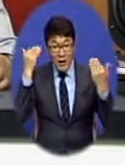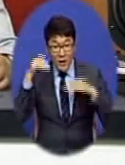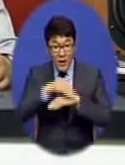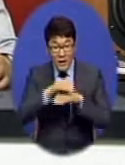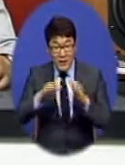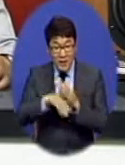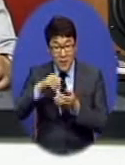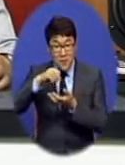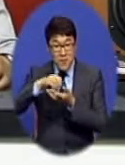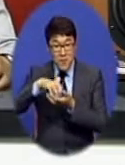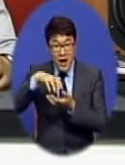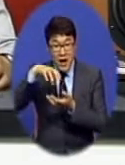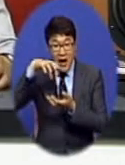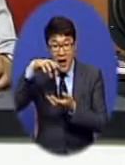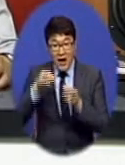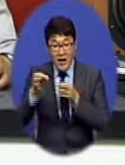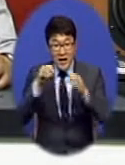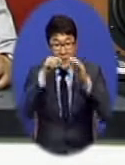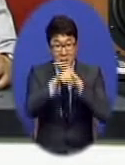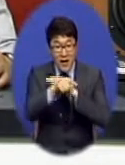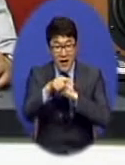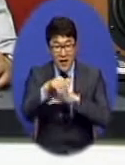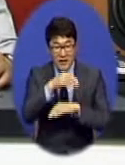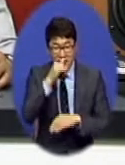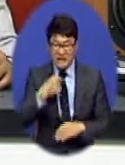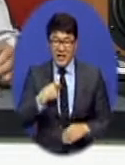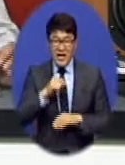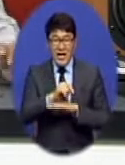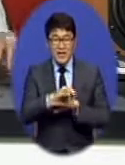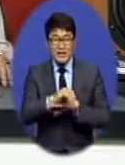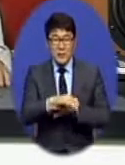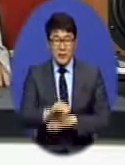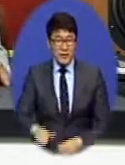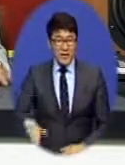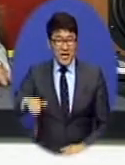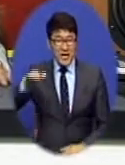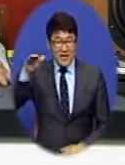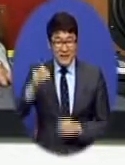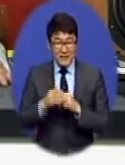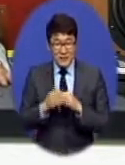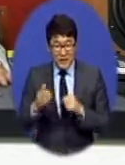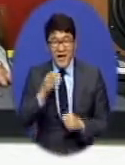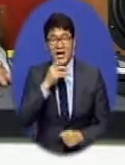그러면은 빵집은 다녀보셨어요? 빵집? 예. 시골이다. 아, 시골이다. 시골. 아, 네. 시골에서 다니셨구나.